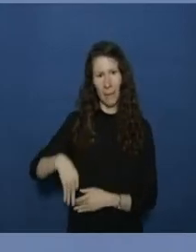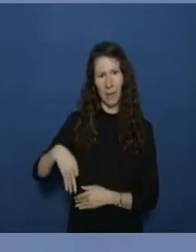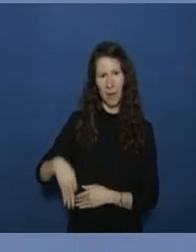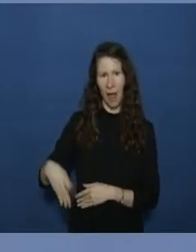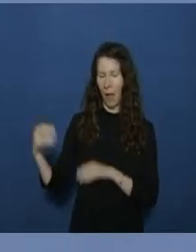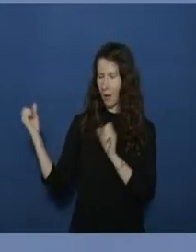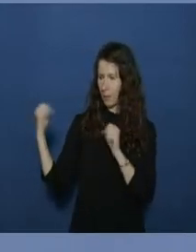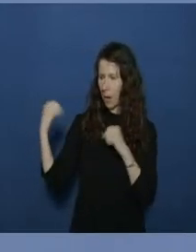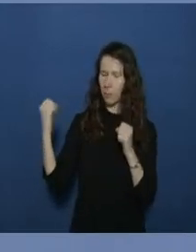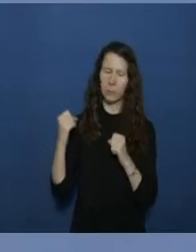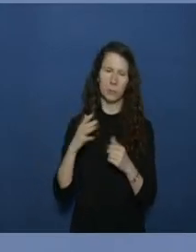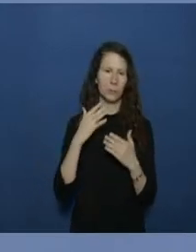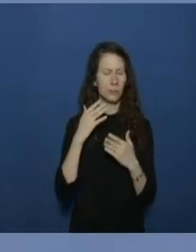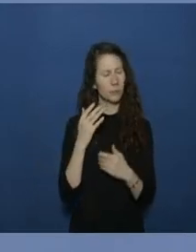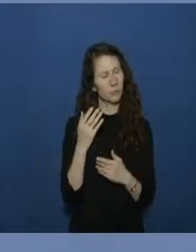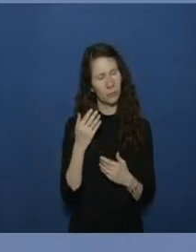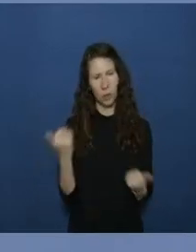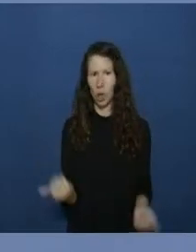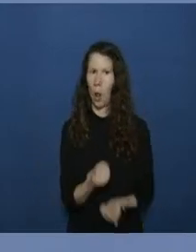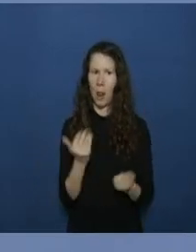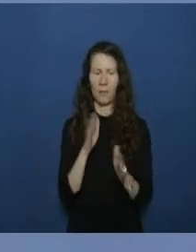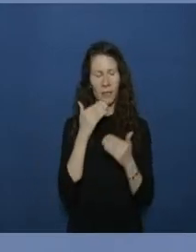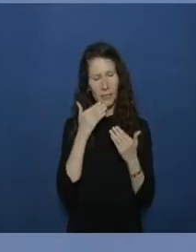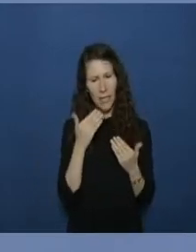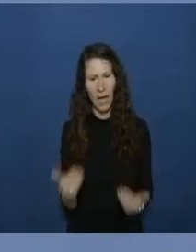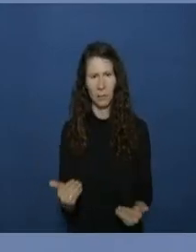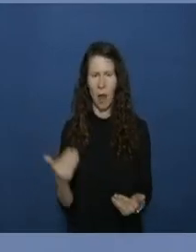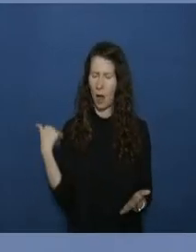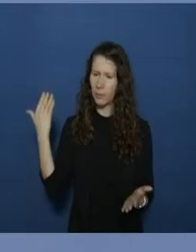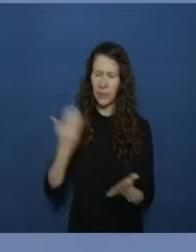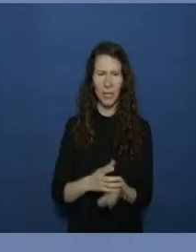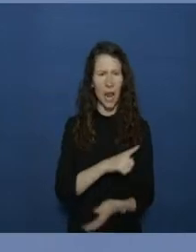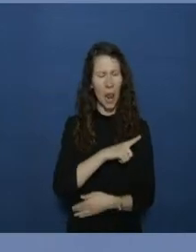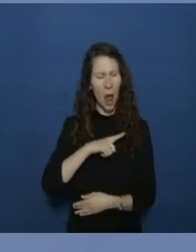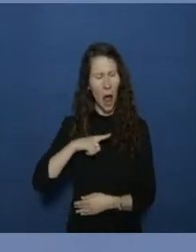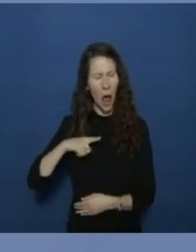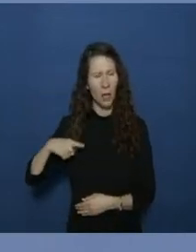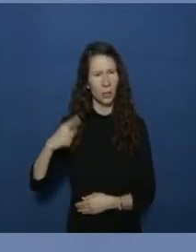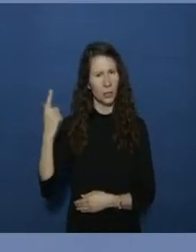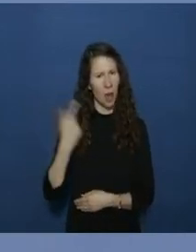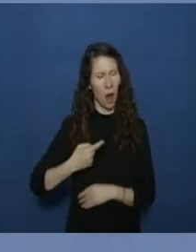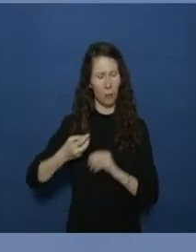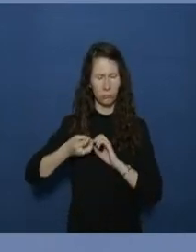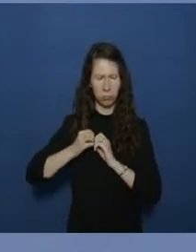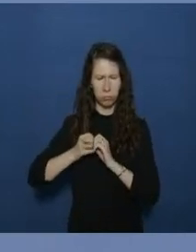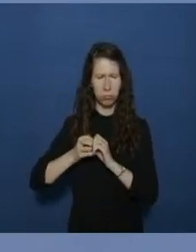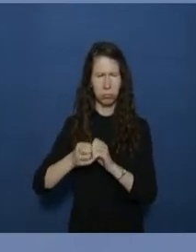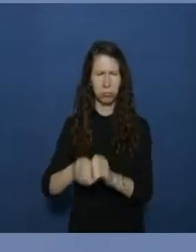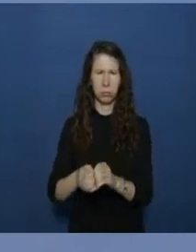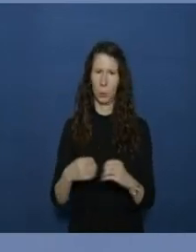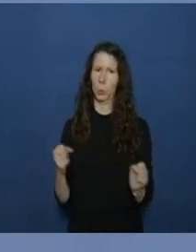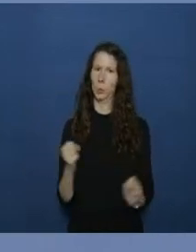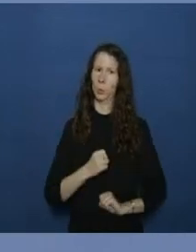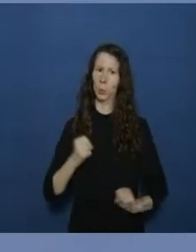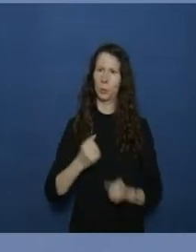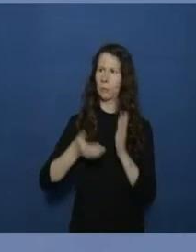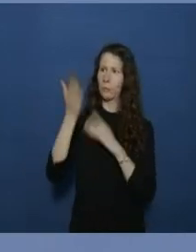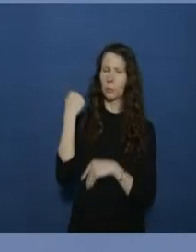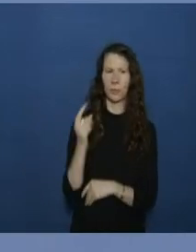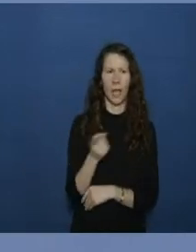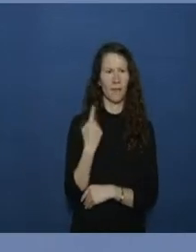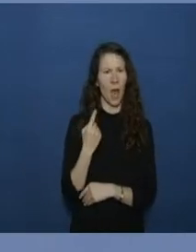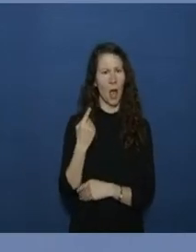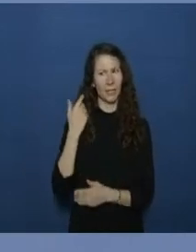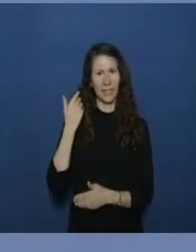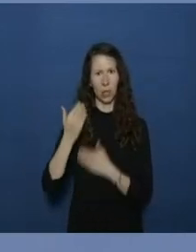ausdrücklich begrüßen, dass wir dankbar sind, dass diese langjährigen Verhandlungen zum Umgang mit diesem dunklen Kapitel unserer gemeinsamen Geschichte zu einem für